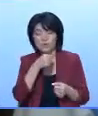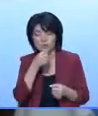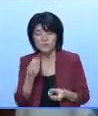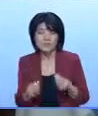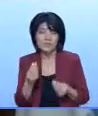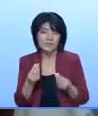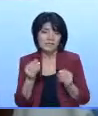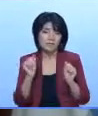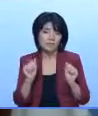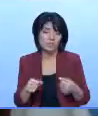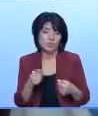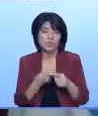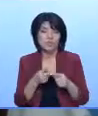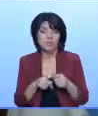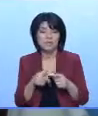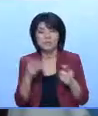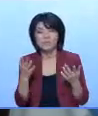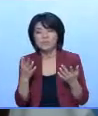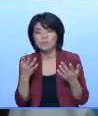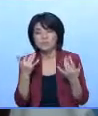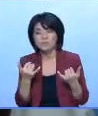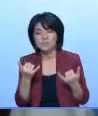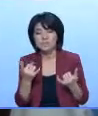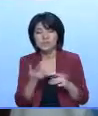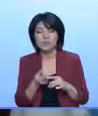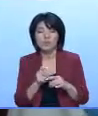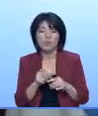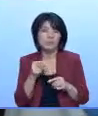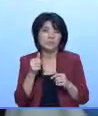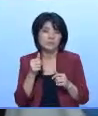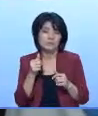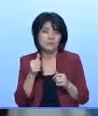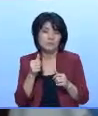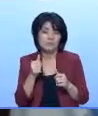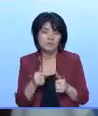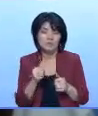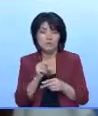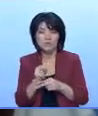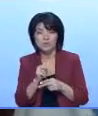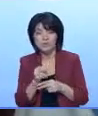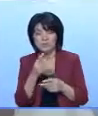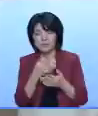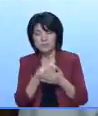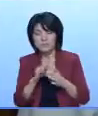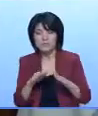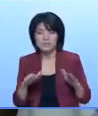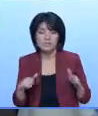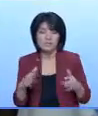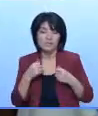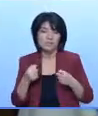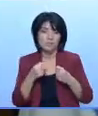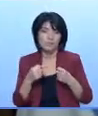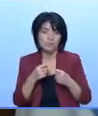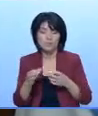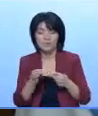біздің облыстан былтыр осында 4 команда келген, биыл 2 команда келіп отыр. Сондықтан біз үшін жақсы жарыс, балалар тексеруге, өзіміз тексеруге. Қарсыластар енді қазір осы